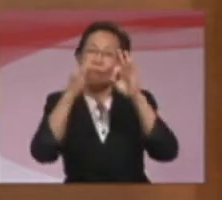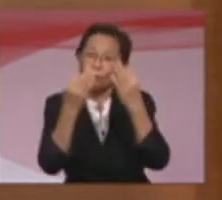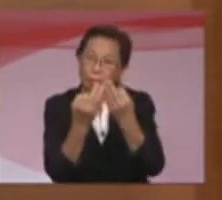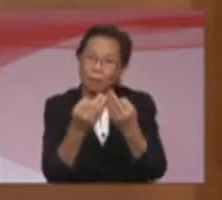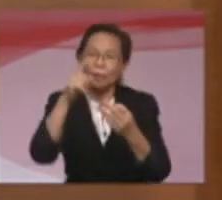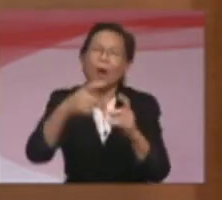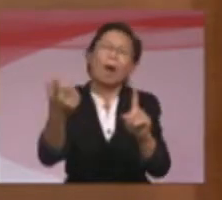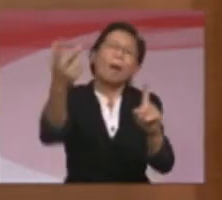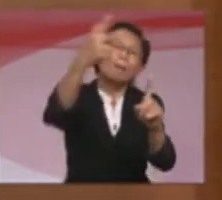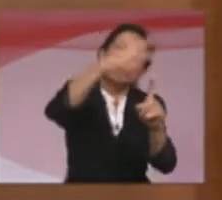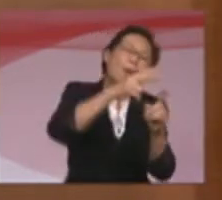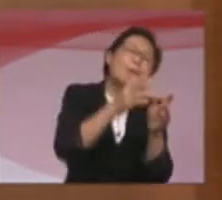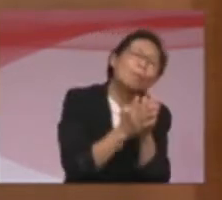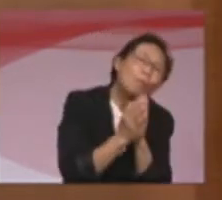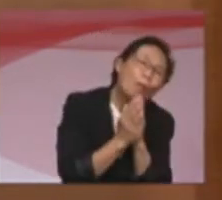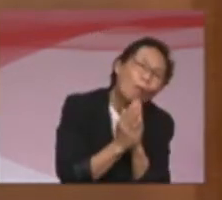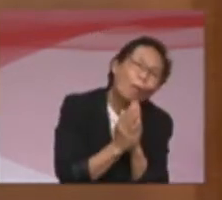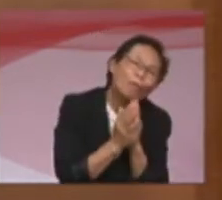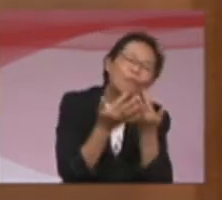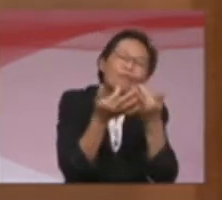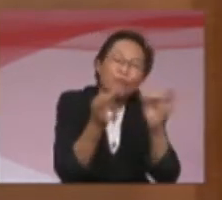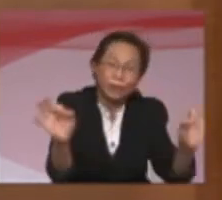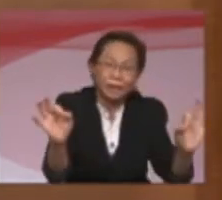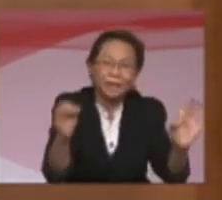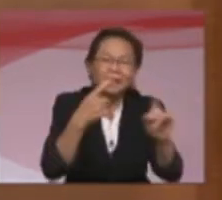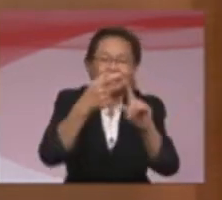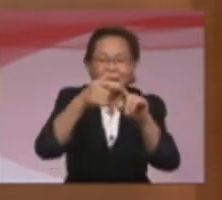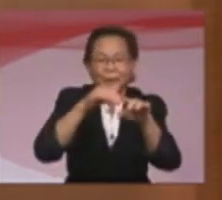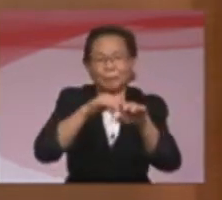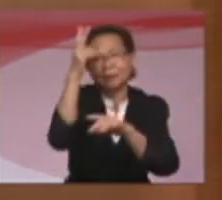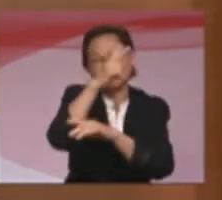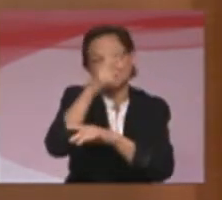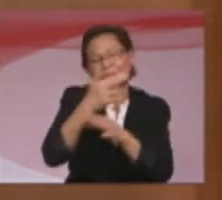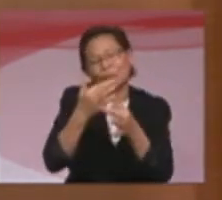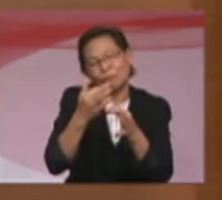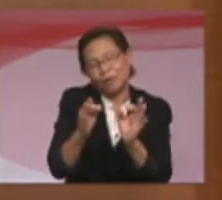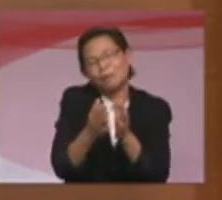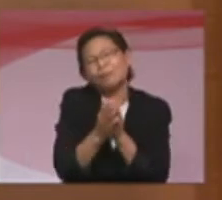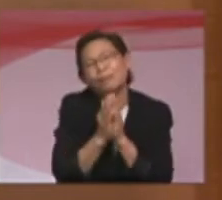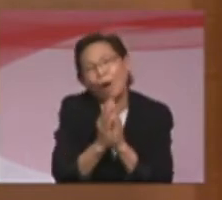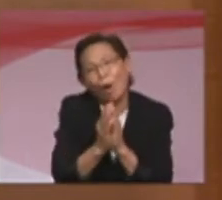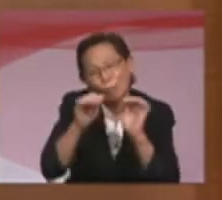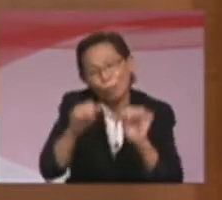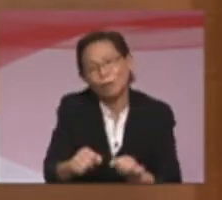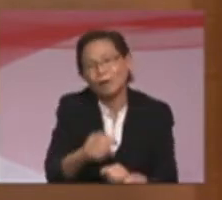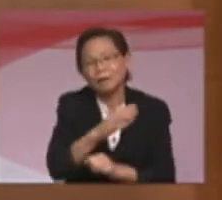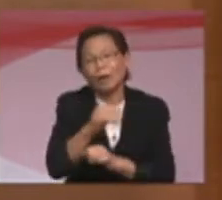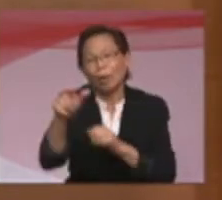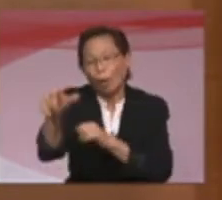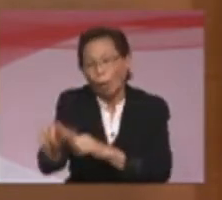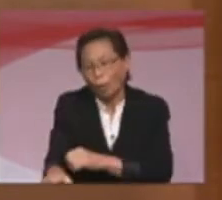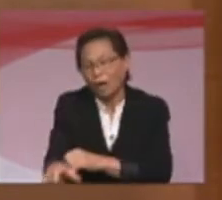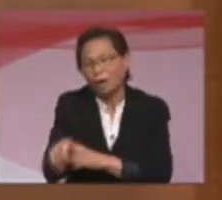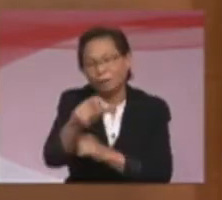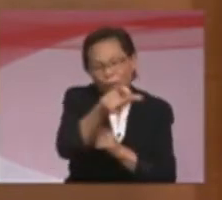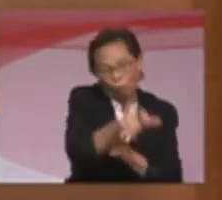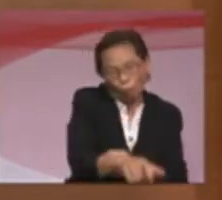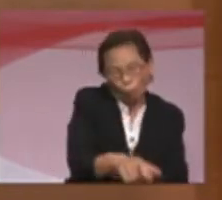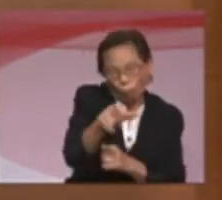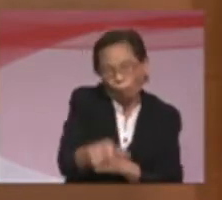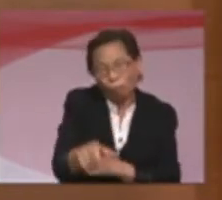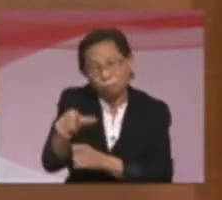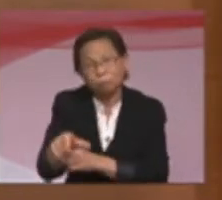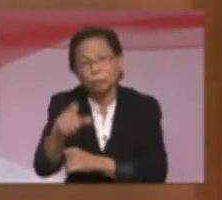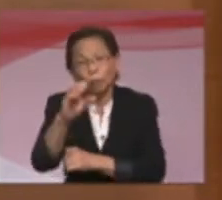boleh memohon pengecualian daripada pihak kerajaan. Manakala untuk orang kurang upaya ataupun